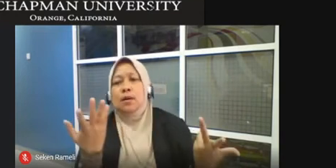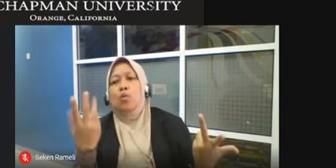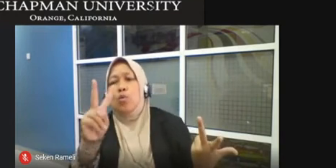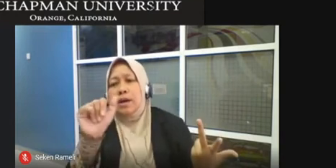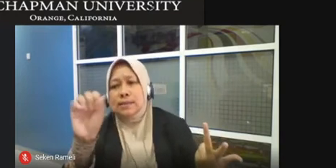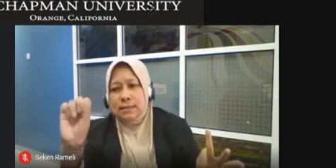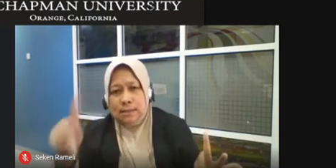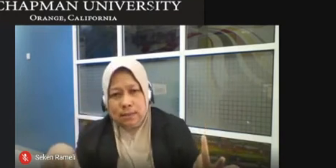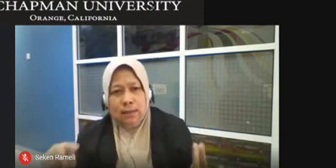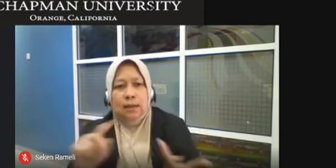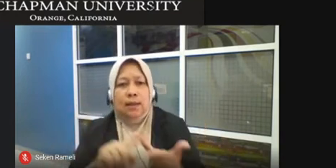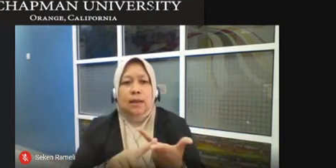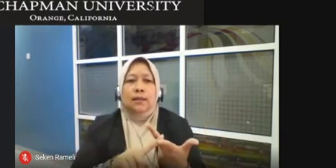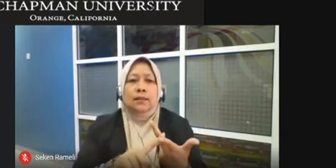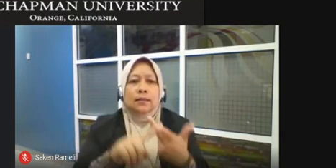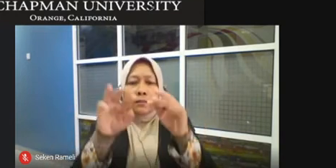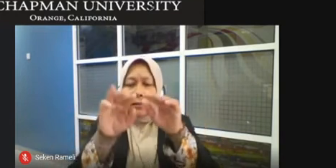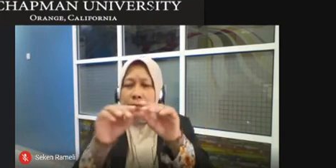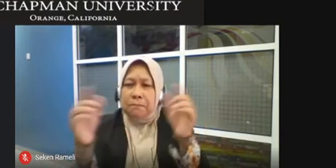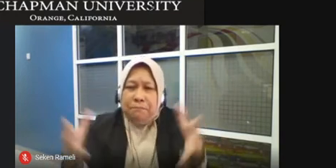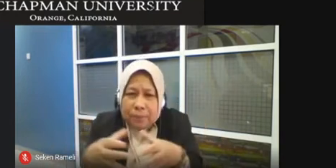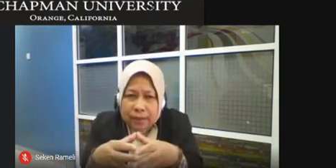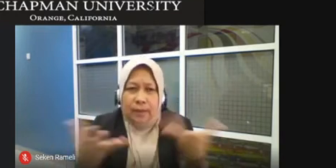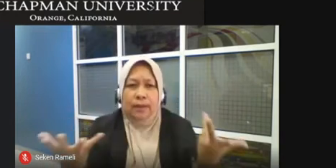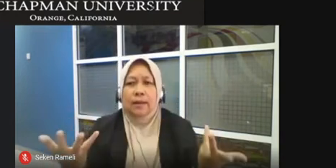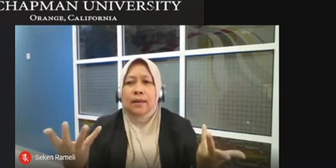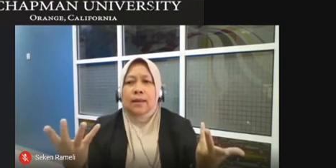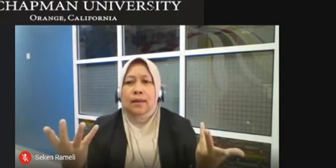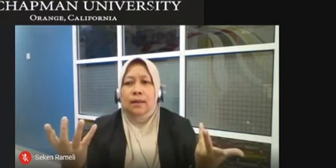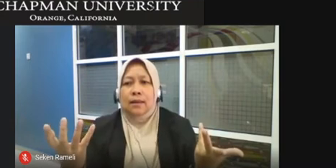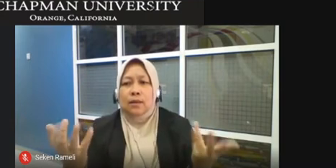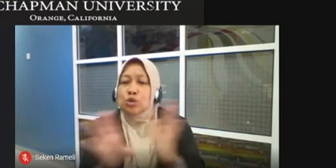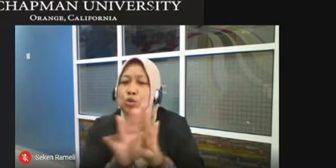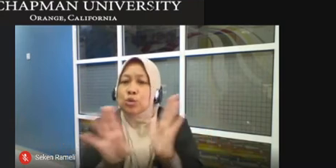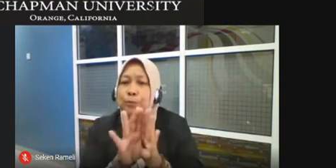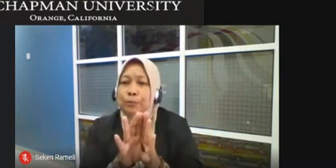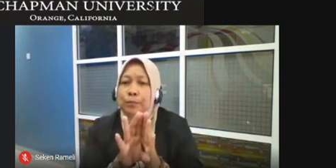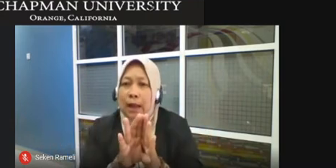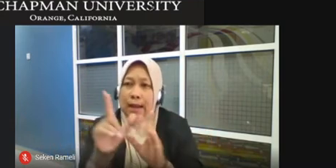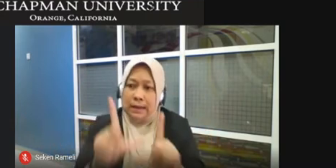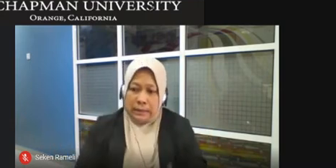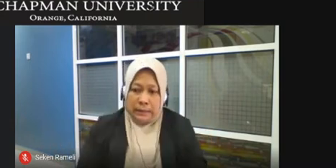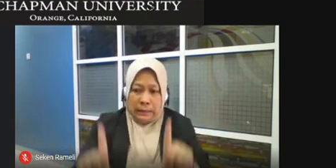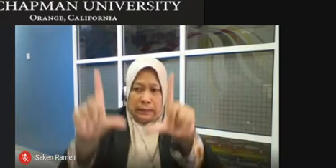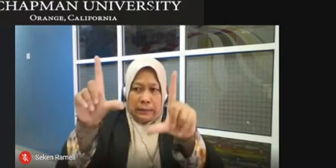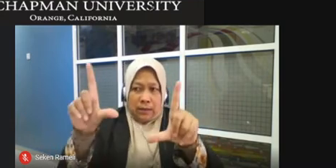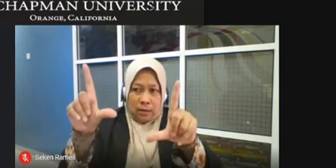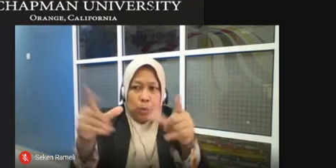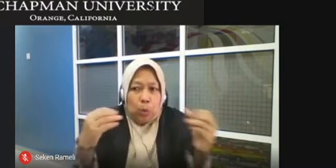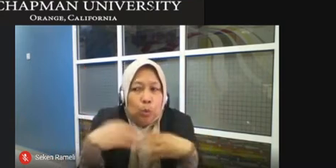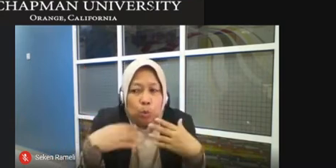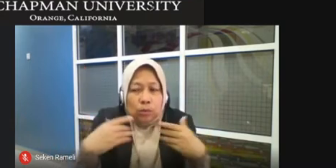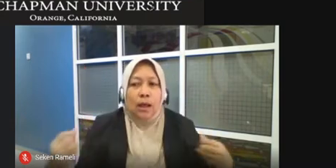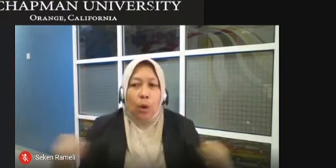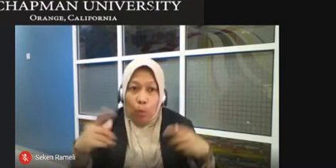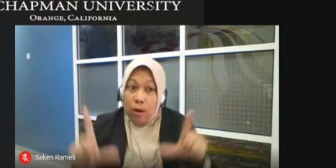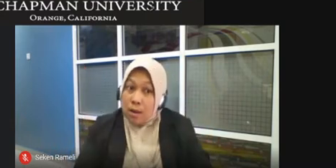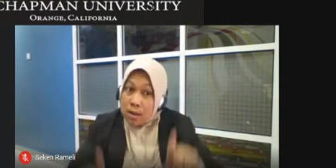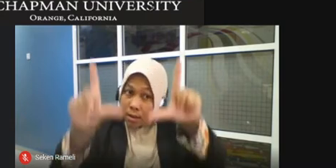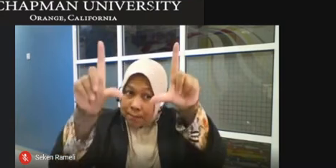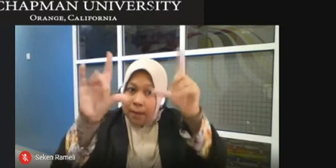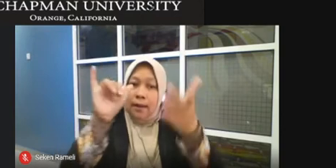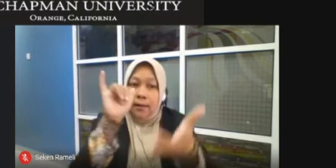vaccine, okay, tight space, okay, tempat yang kecil, orang takut. Macam contoh night lift, kadang-kadang ada orang takut night lift, itu